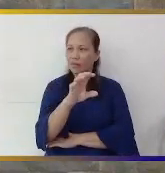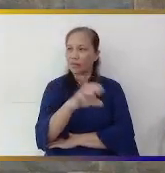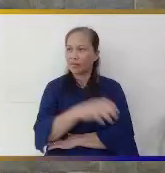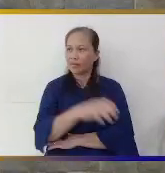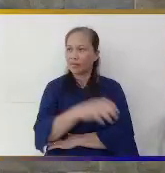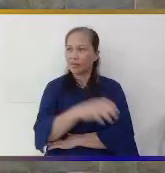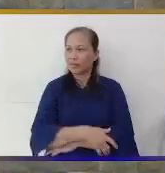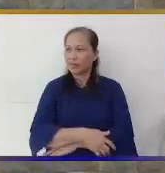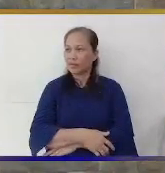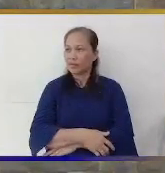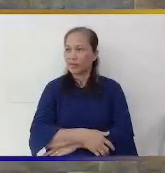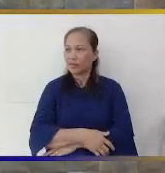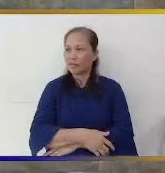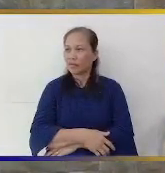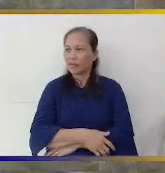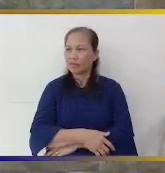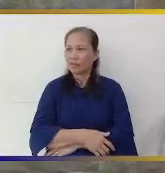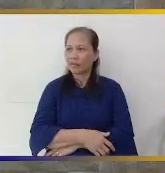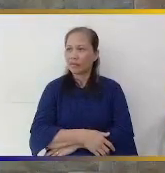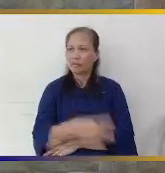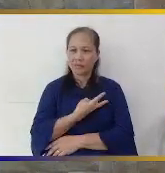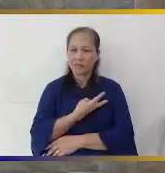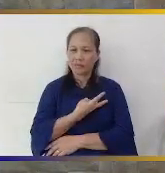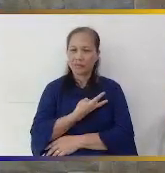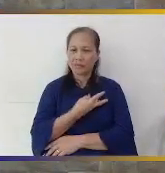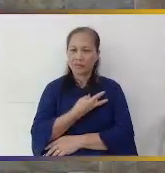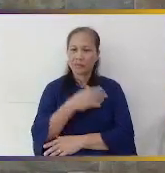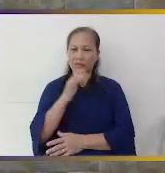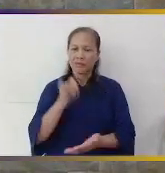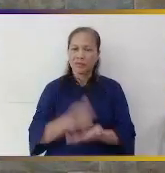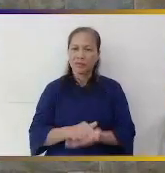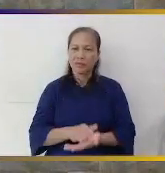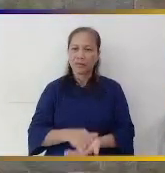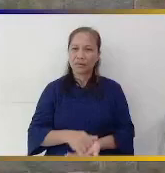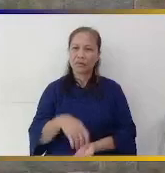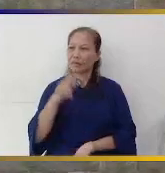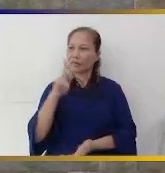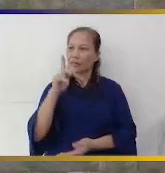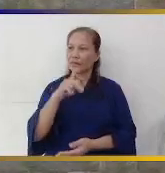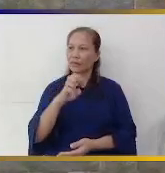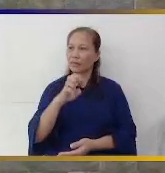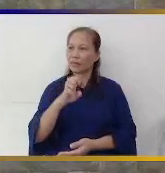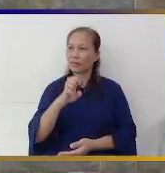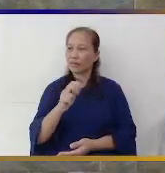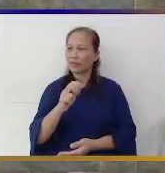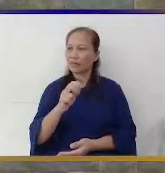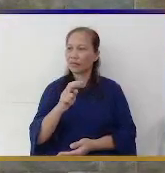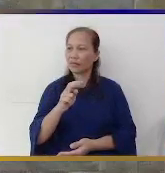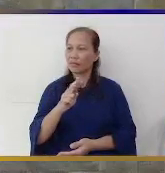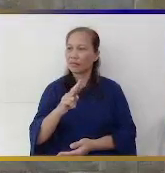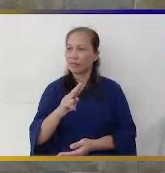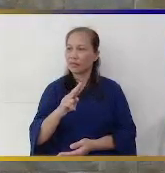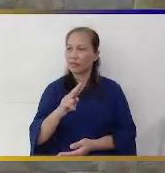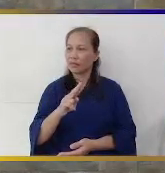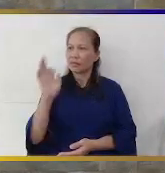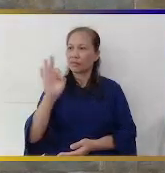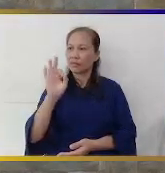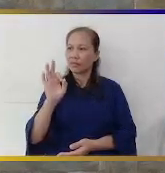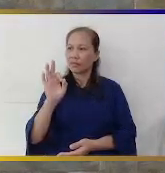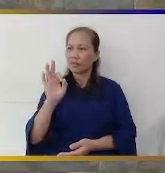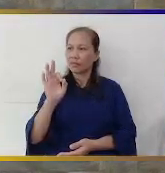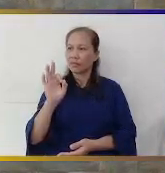cross isa sa mga pach niya na Sinasabi niang wala sa